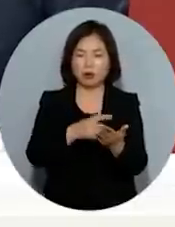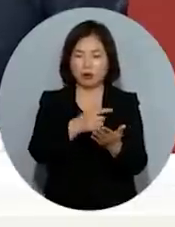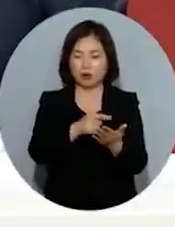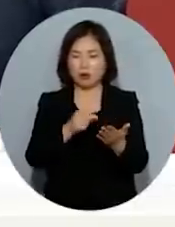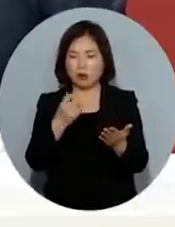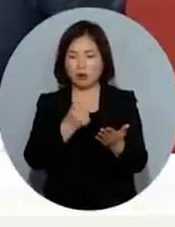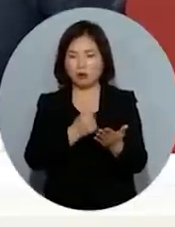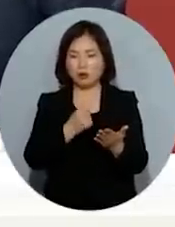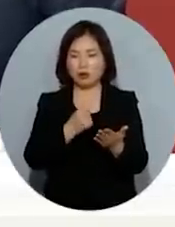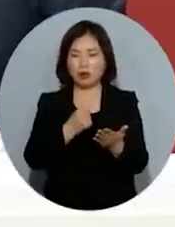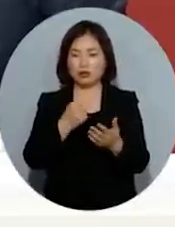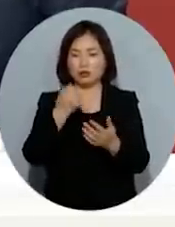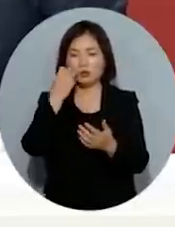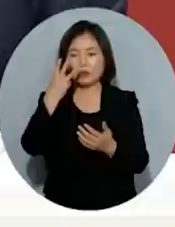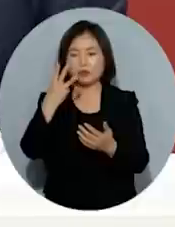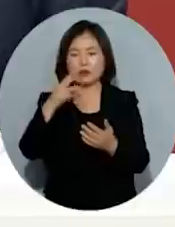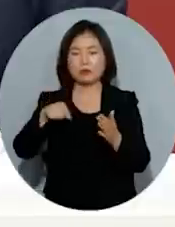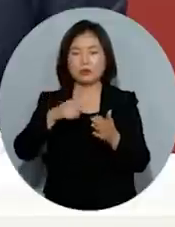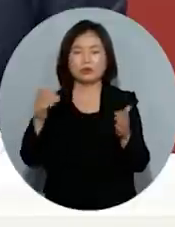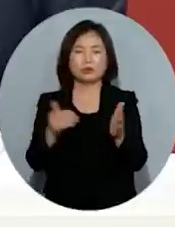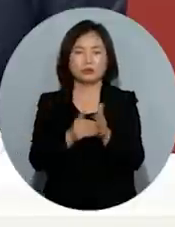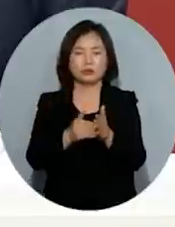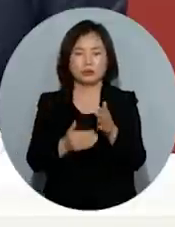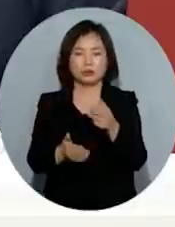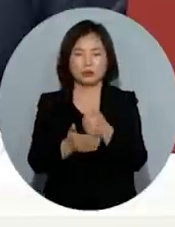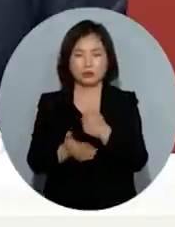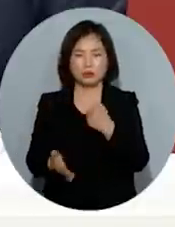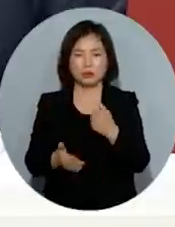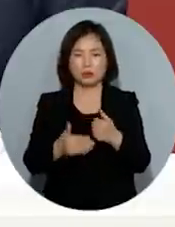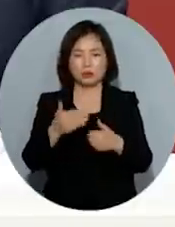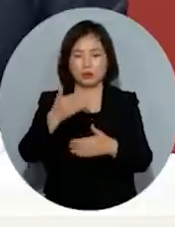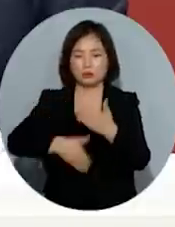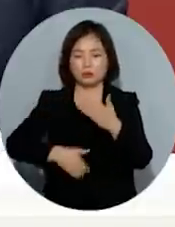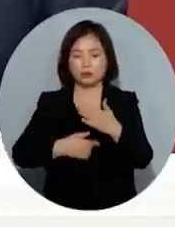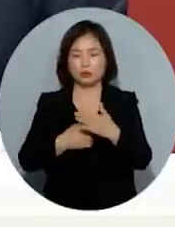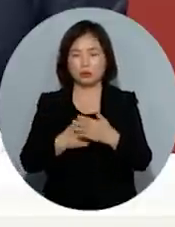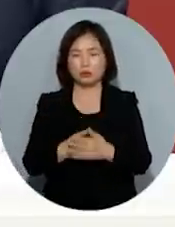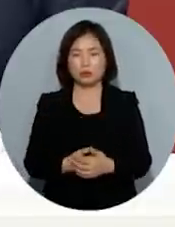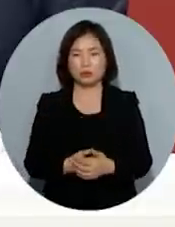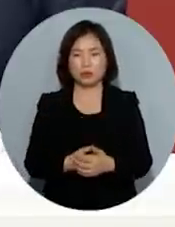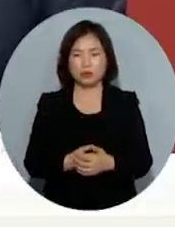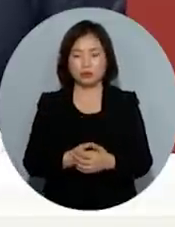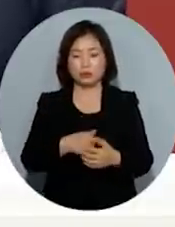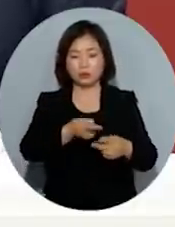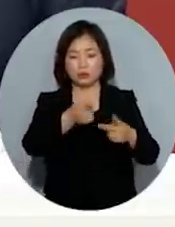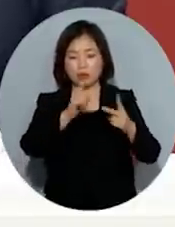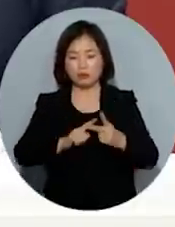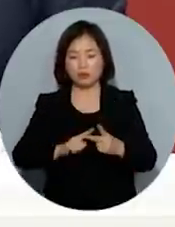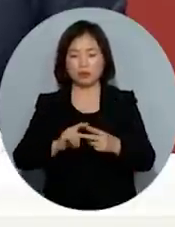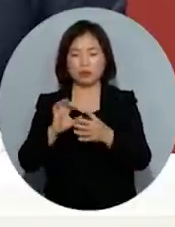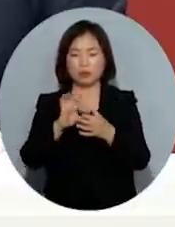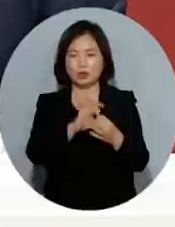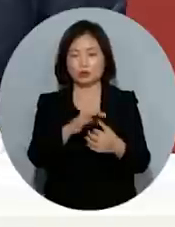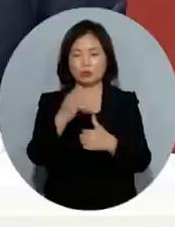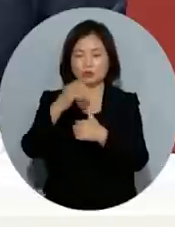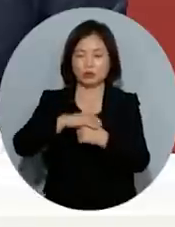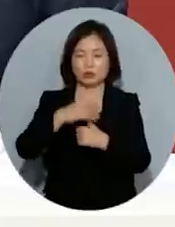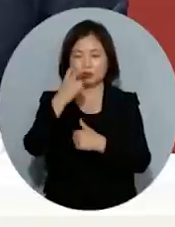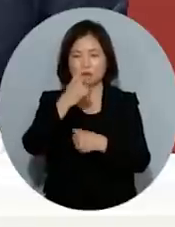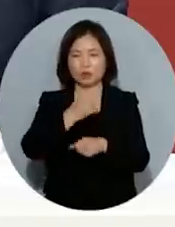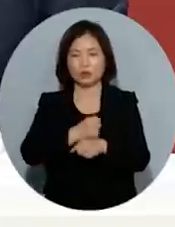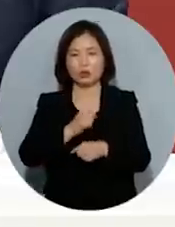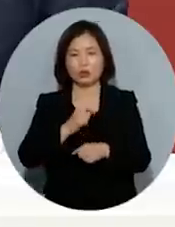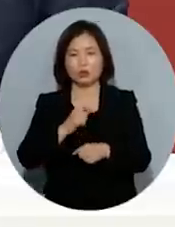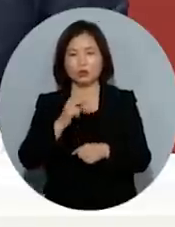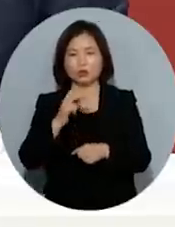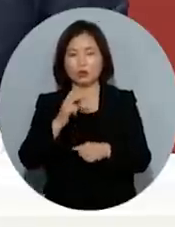수사는 3개월 만에 끝났기 때문에 그 나머지 부분을 또 이어받아서 수사를 하게 된 것이죠. 그